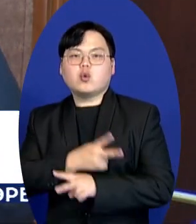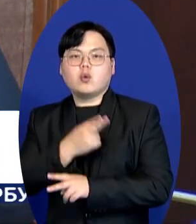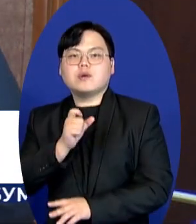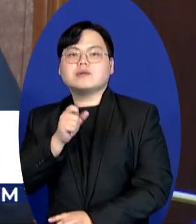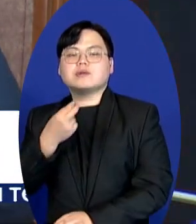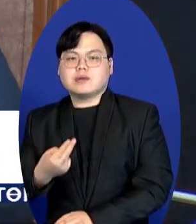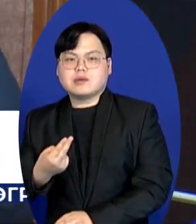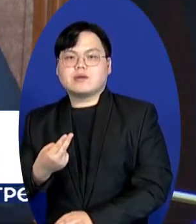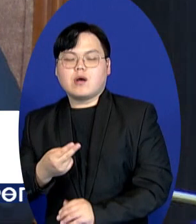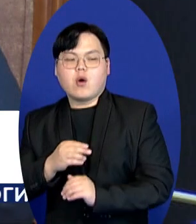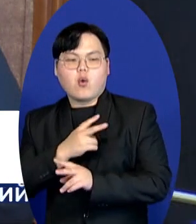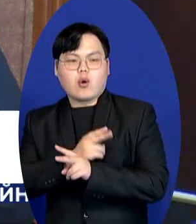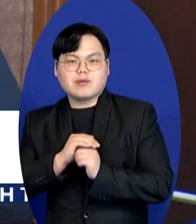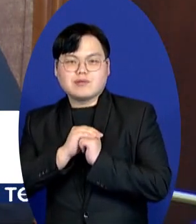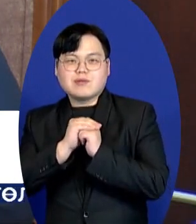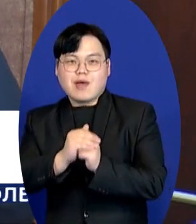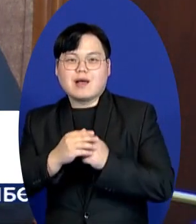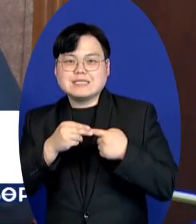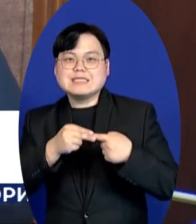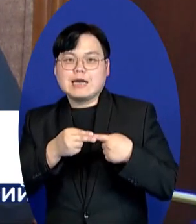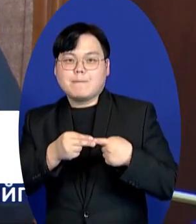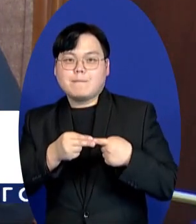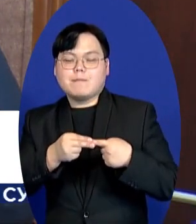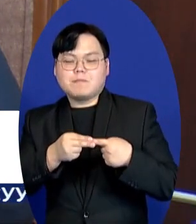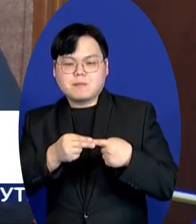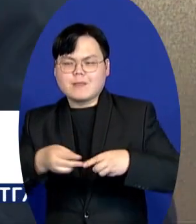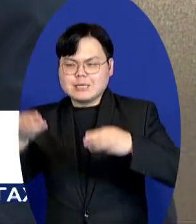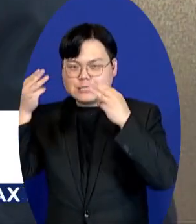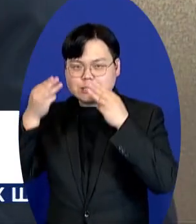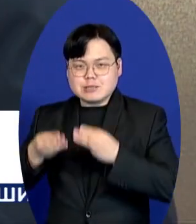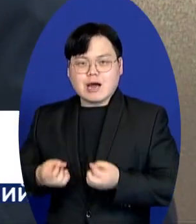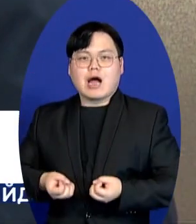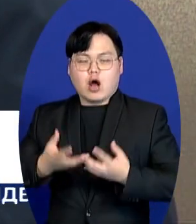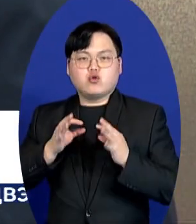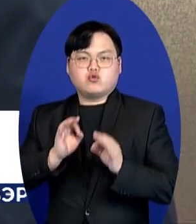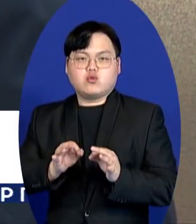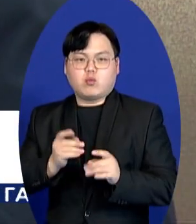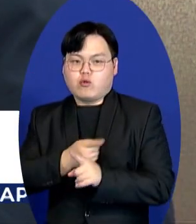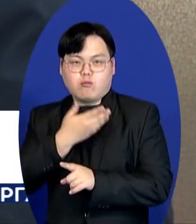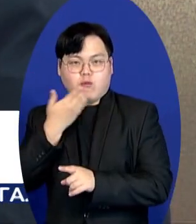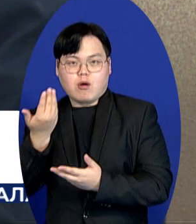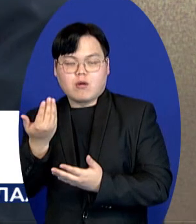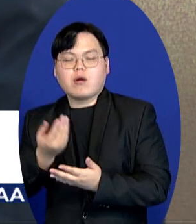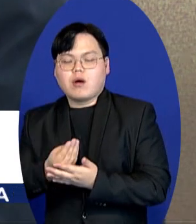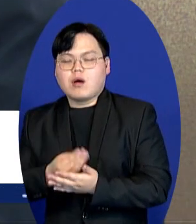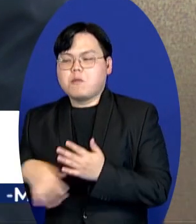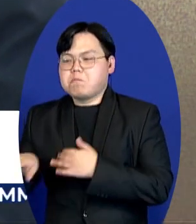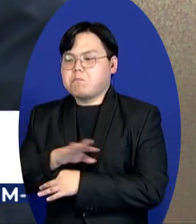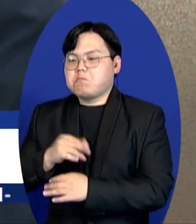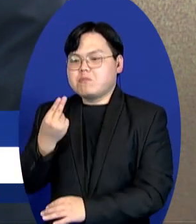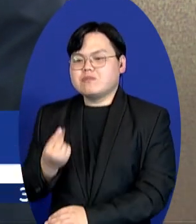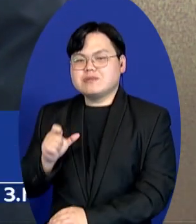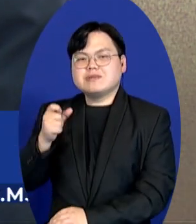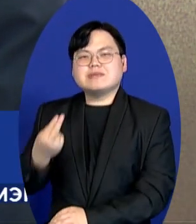дээдлэх зарчмын хүрээнд шийдвэр гаргасан. Бид нар яг цэцгийн гаргасан шийдвэрийг яаж зөв хэрэгжүүлэх үл